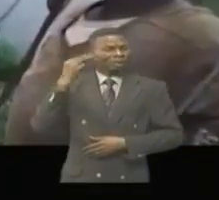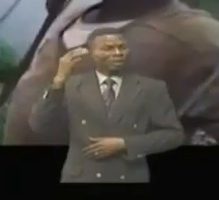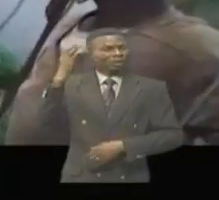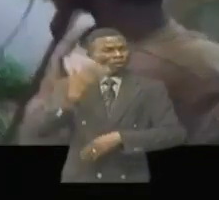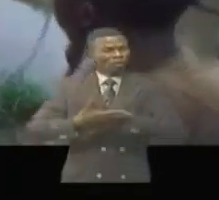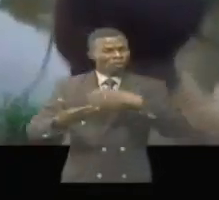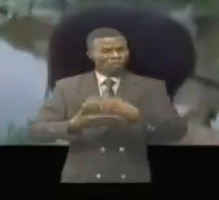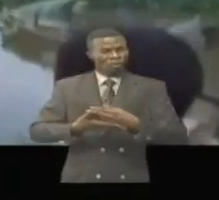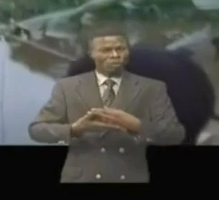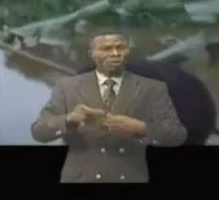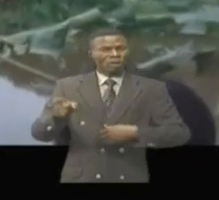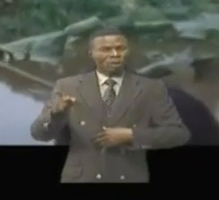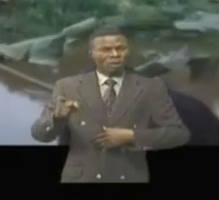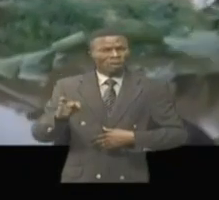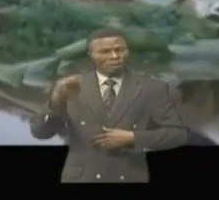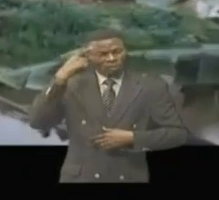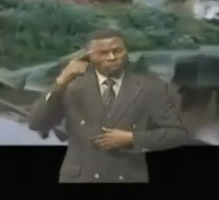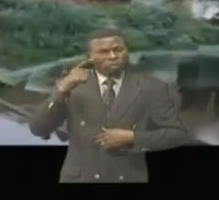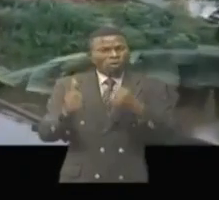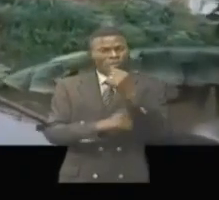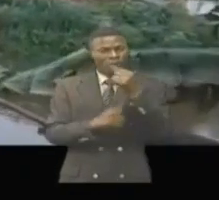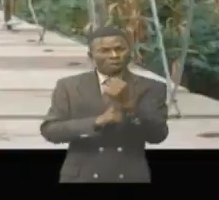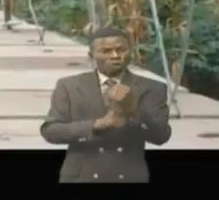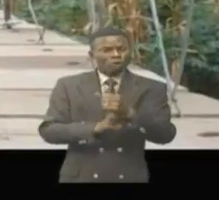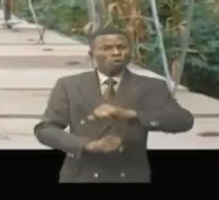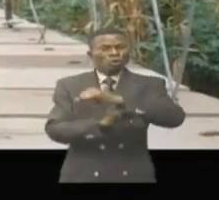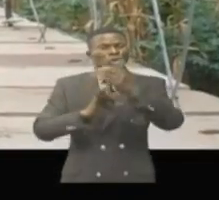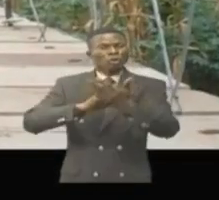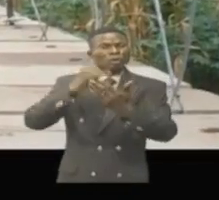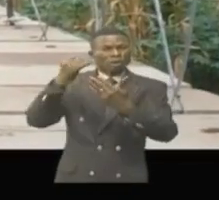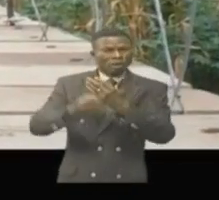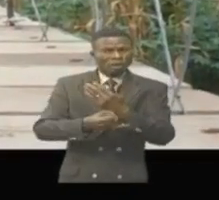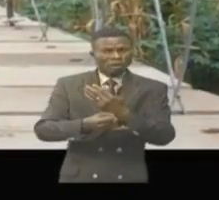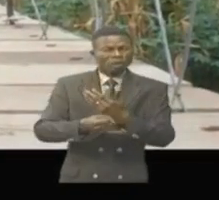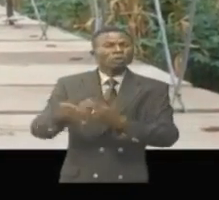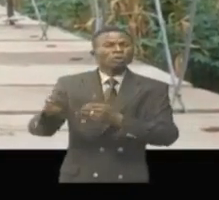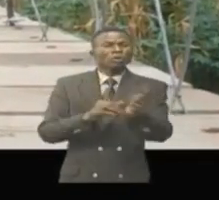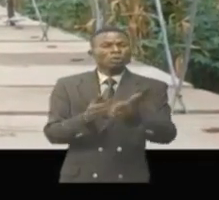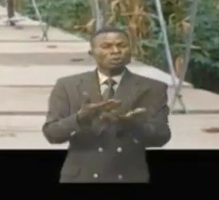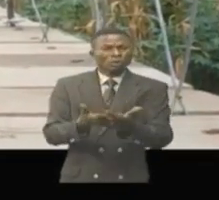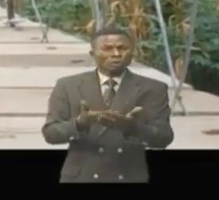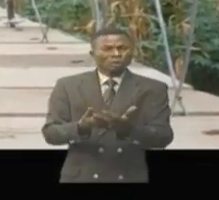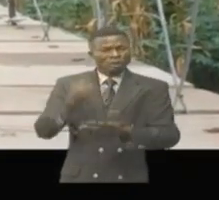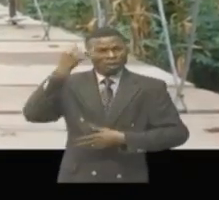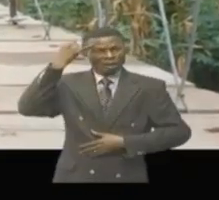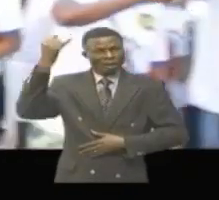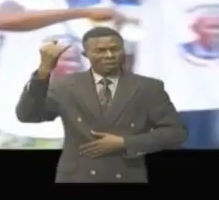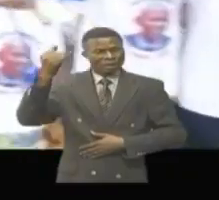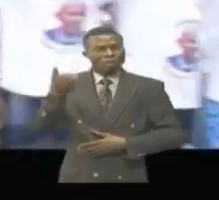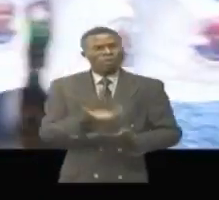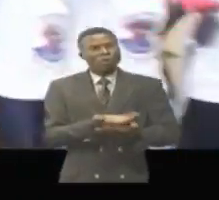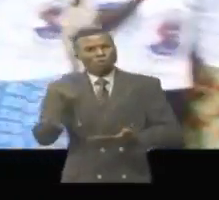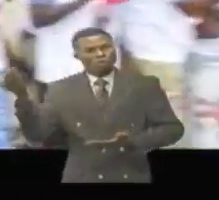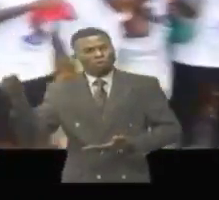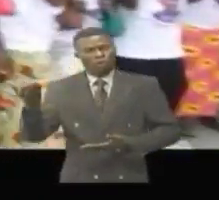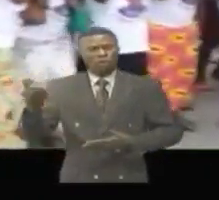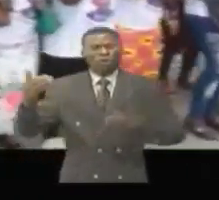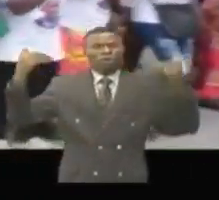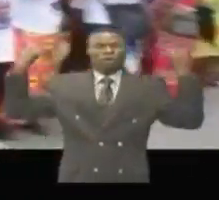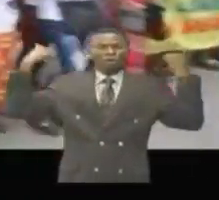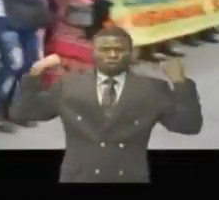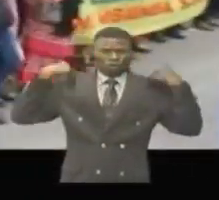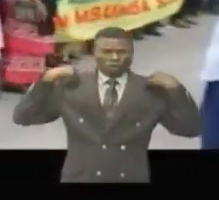réseaux sociaux. Pour les promoteurs de ces projets, il s'agit d'un sabotage. Une hypothèse écartée par le commissaire général